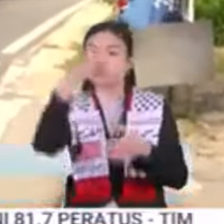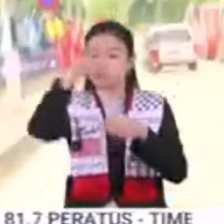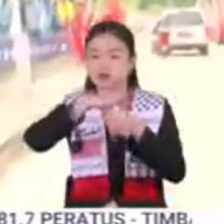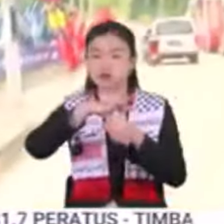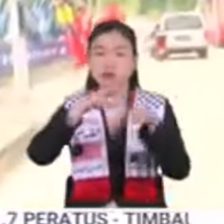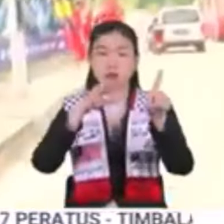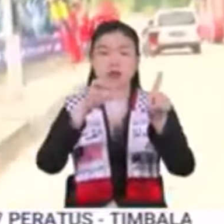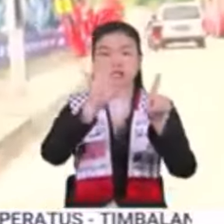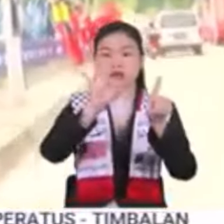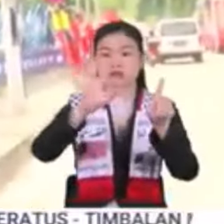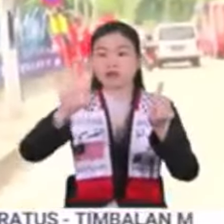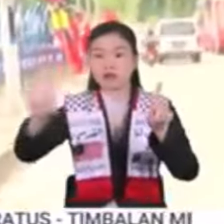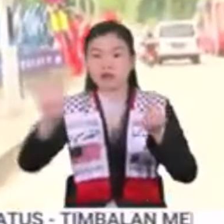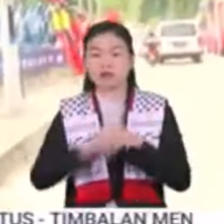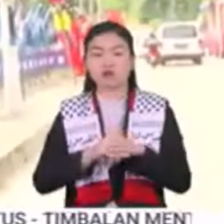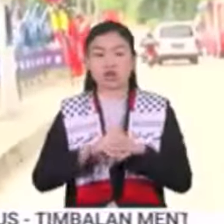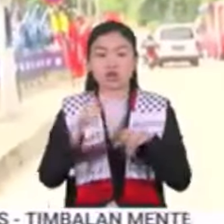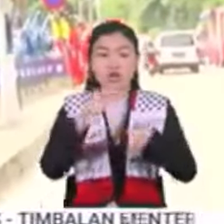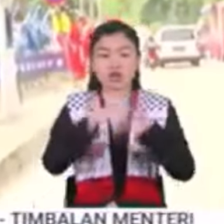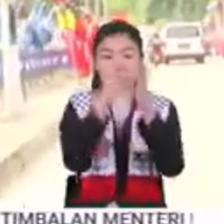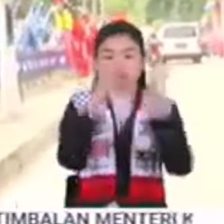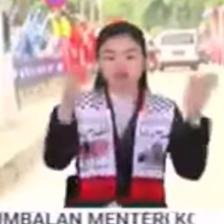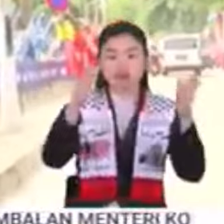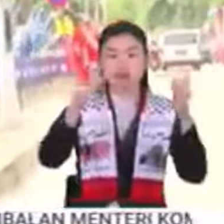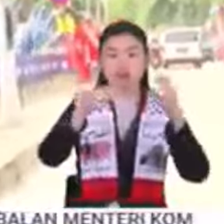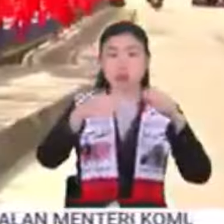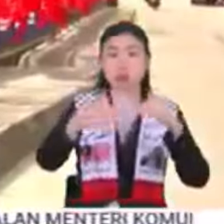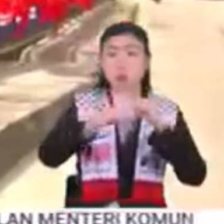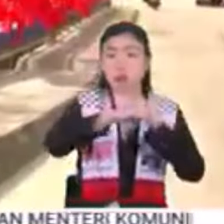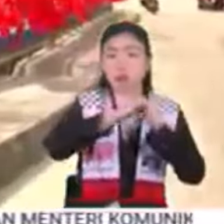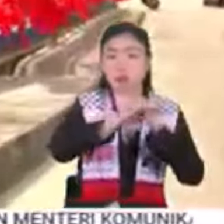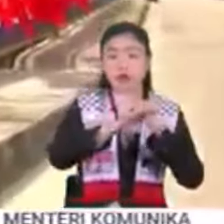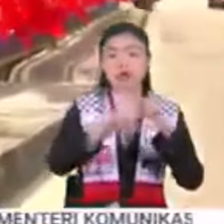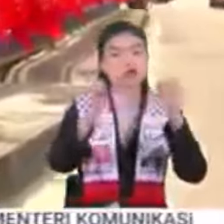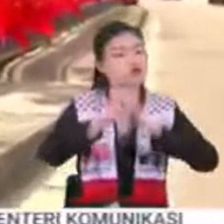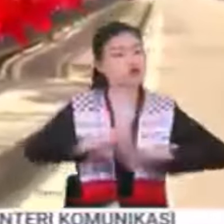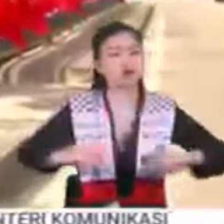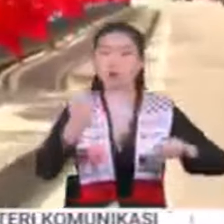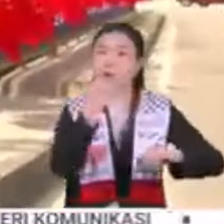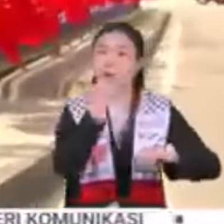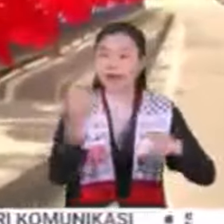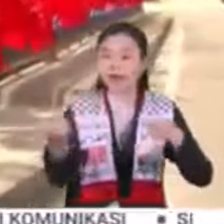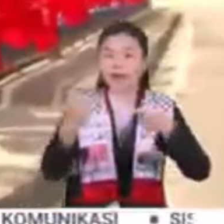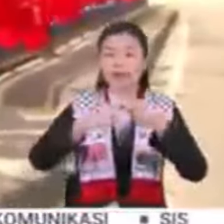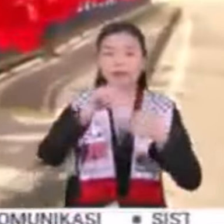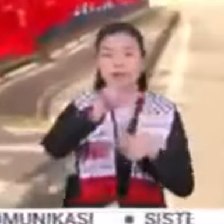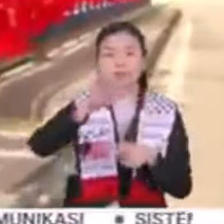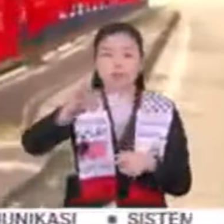1954. Sepanjang tempoh kempen, tiada salah laku berkaitan isu 3R dikesan.